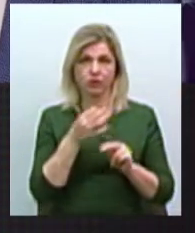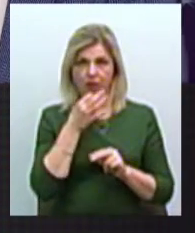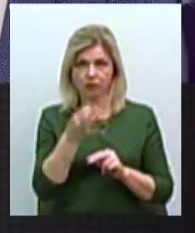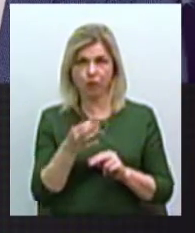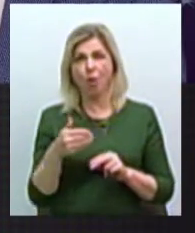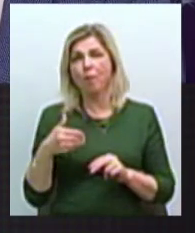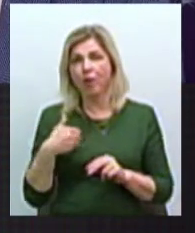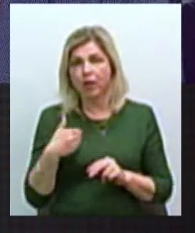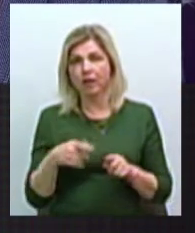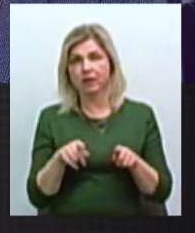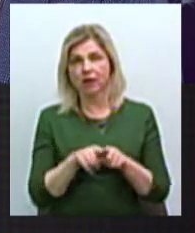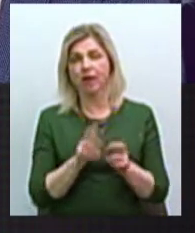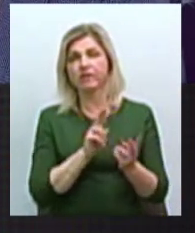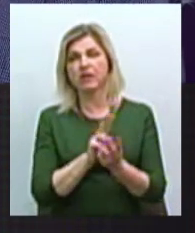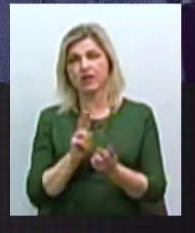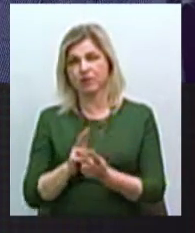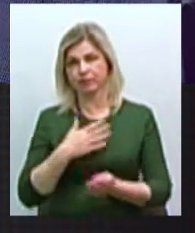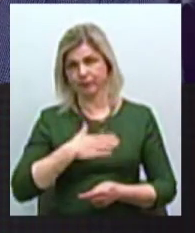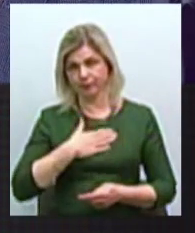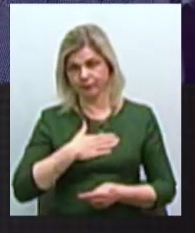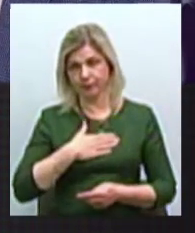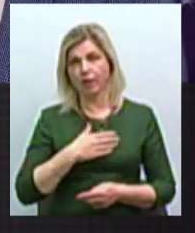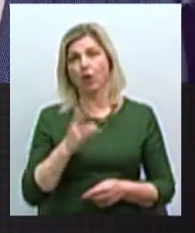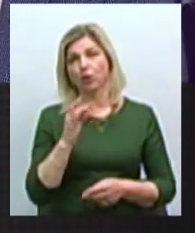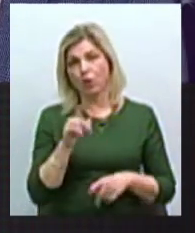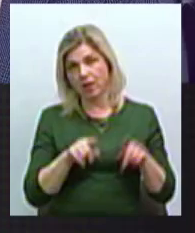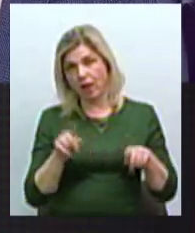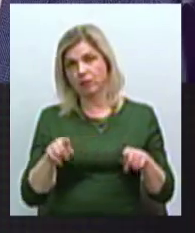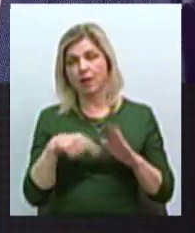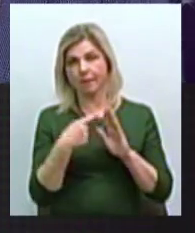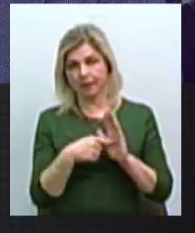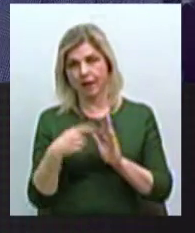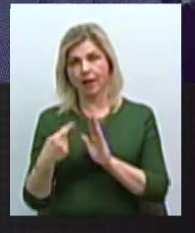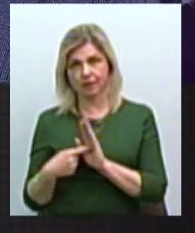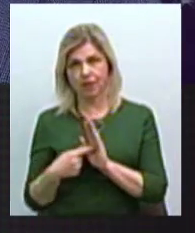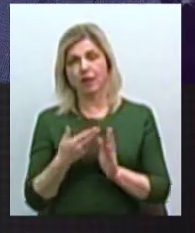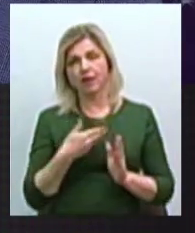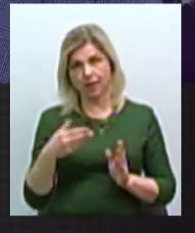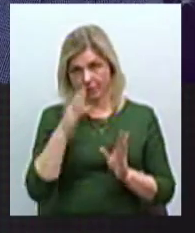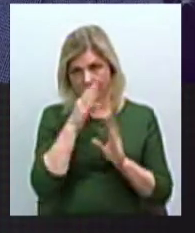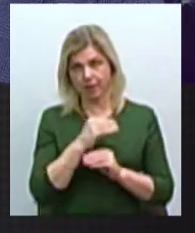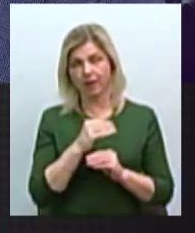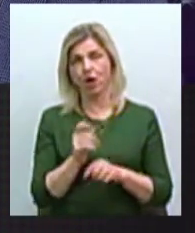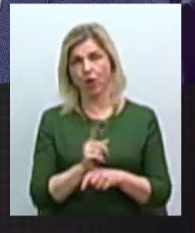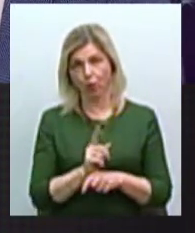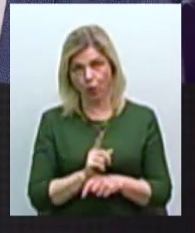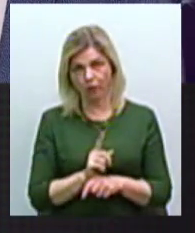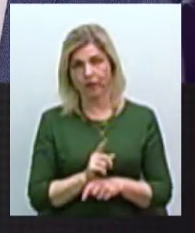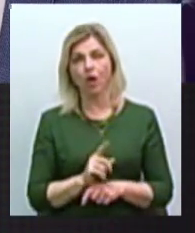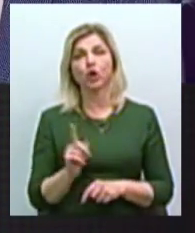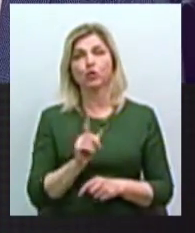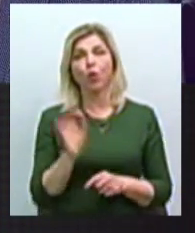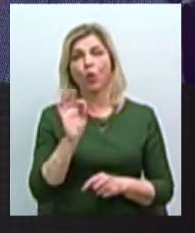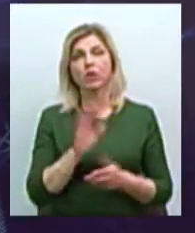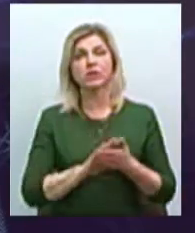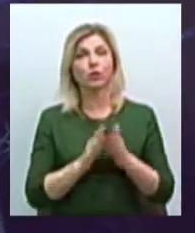таких зустрічей не дуже велико. Але деякі питання нам вдається з ними врегульовувати. Що стосується